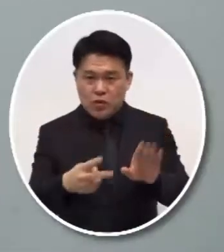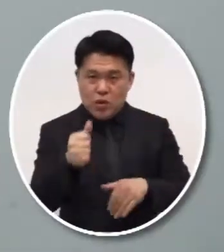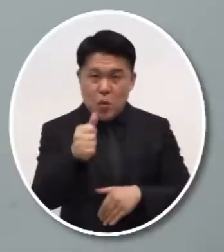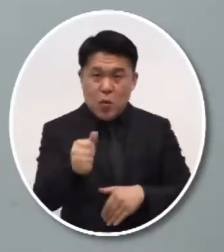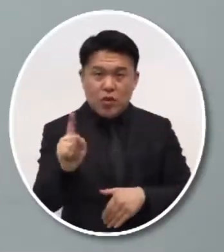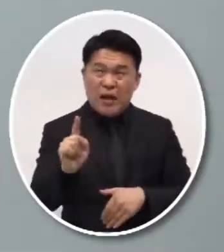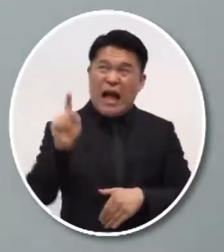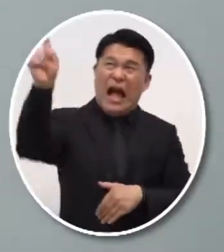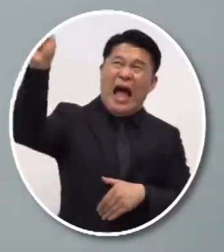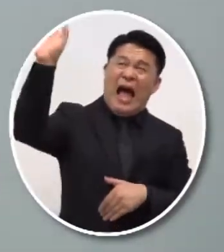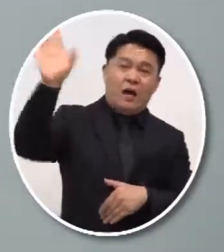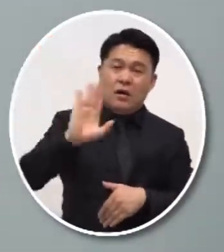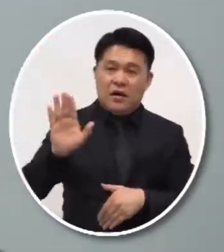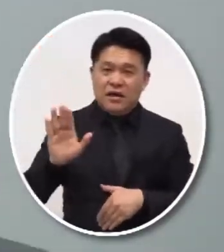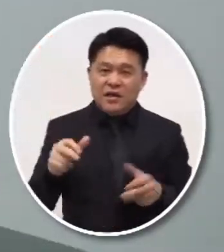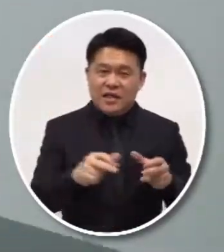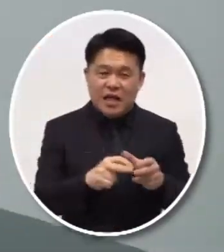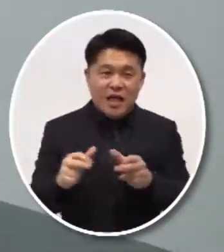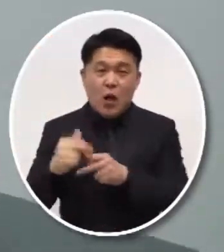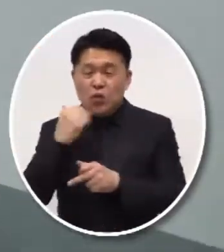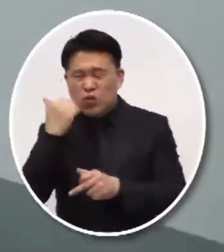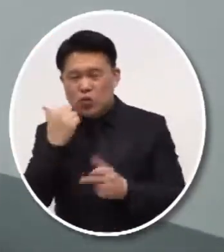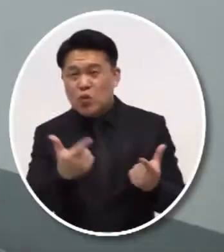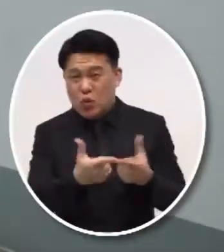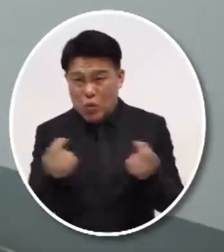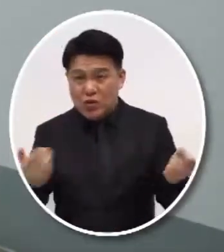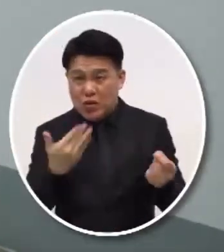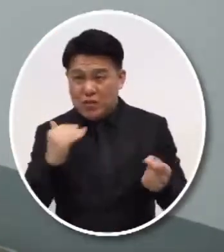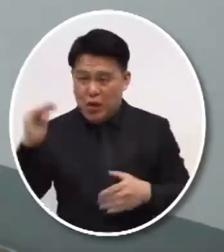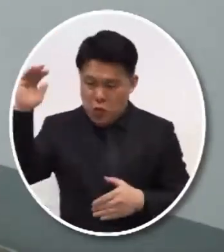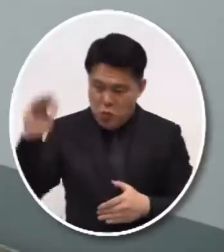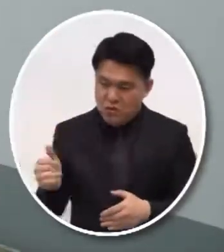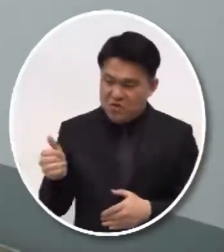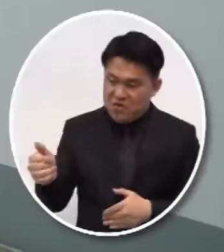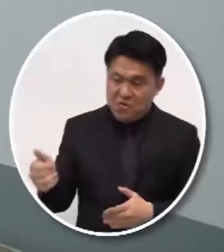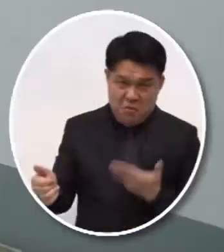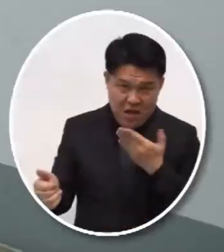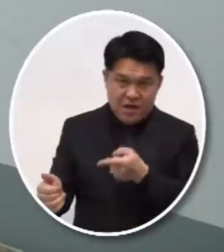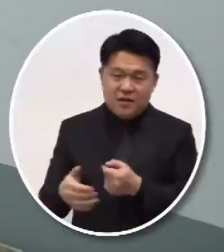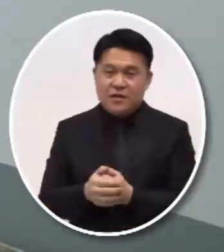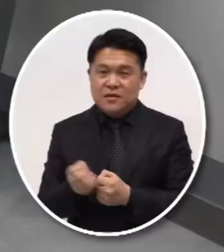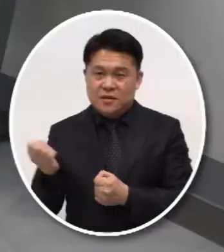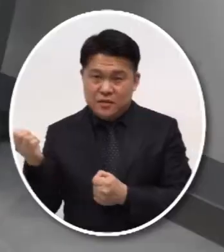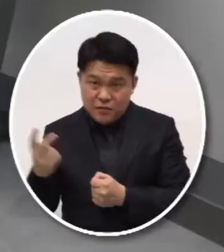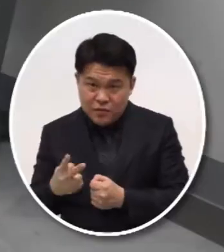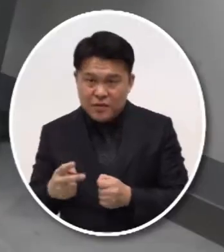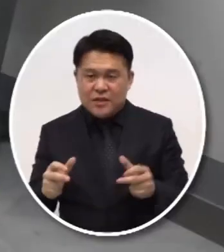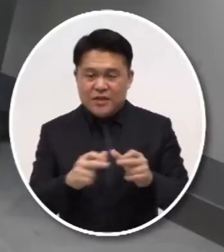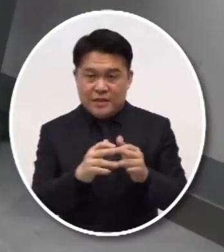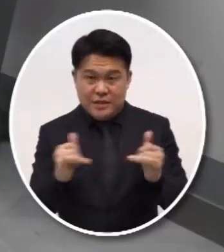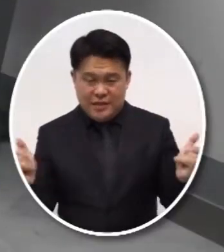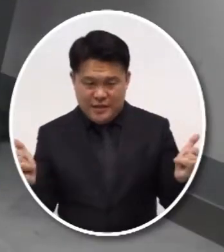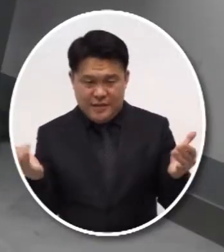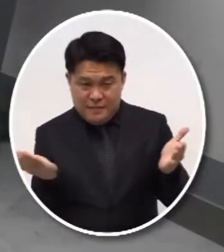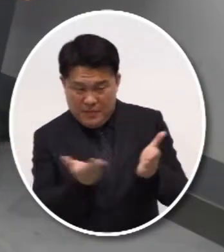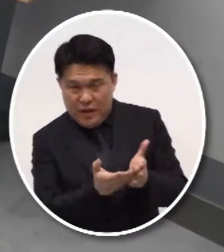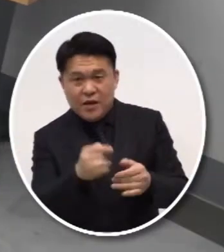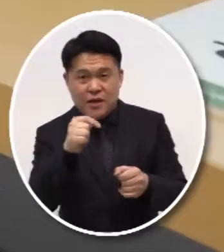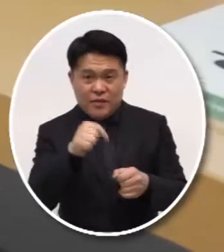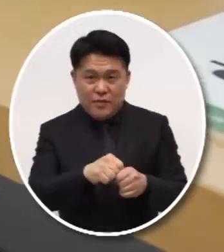버튼들이 장애인, 비장애인이 함께 이용할 수 있는 높이에 맞춰져 있습니다. 또 이렇게 장애인들 유형에